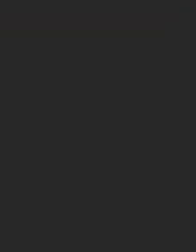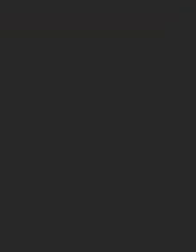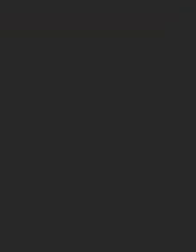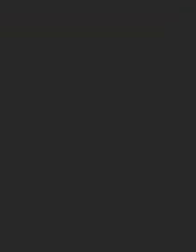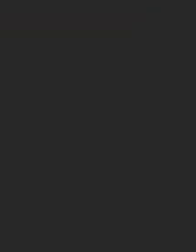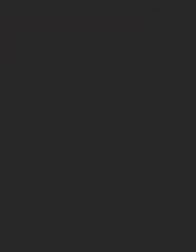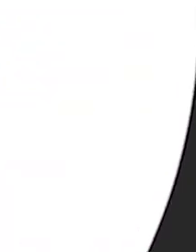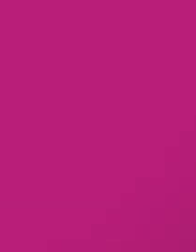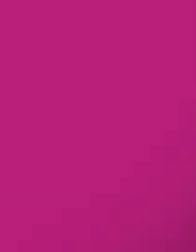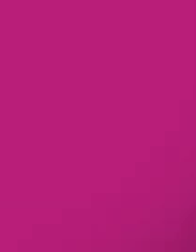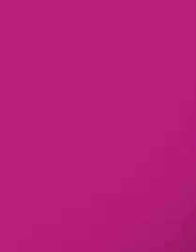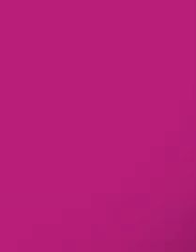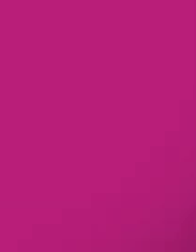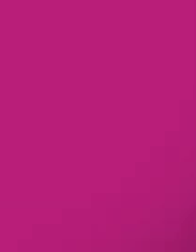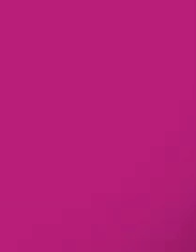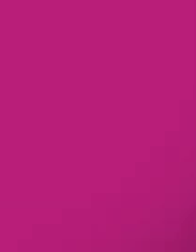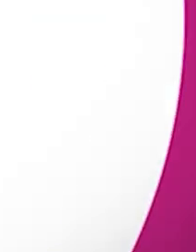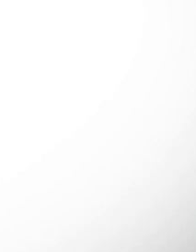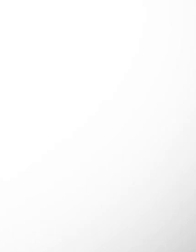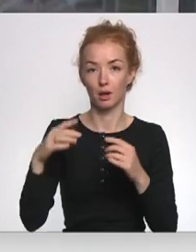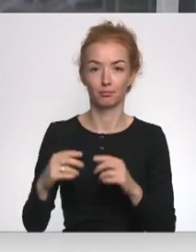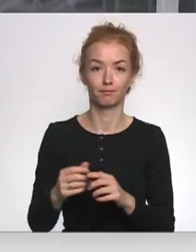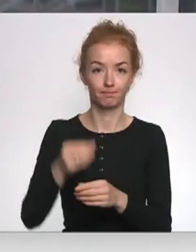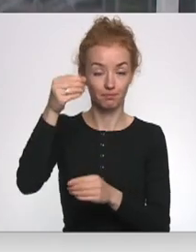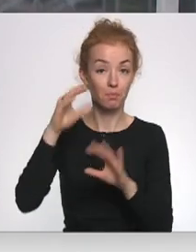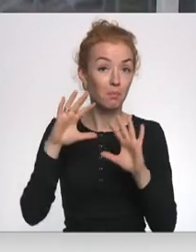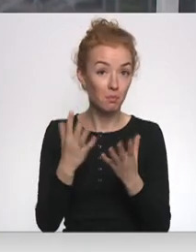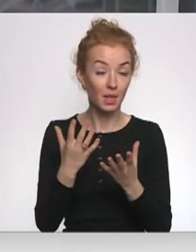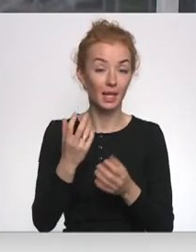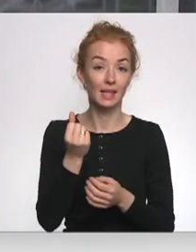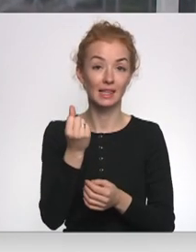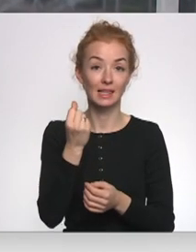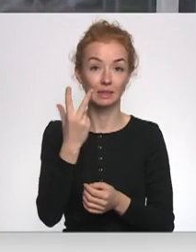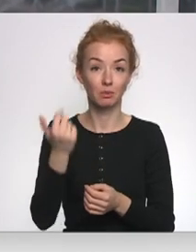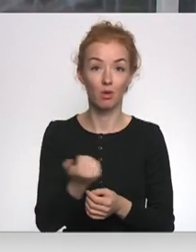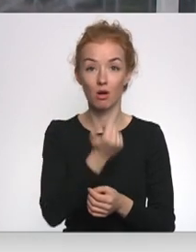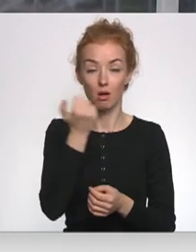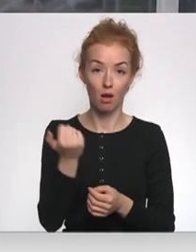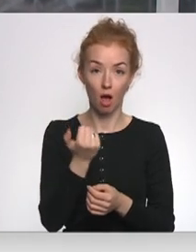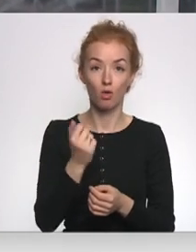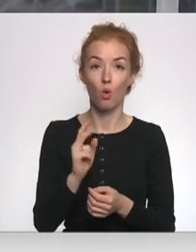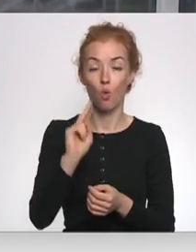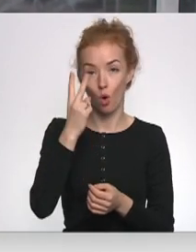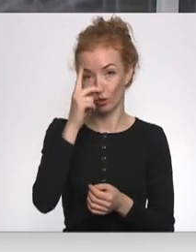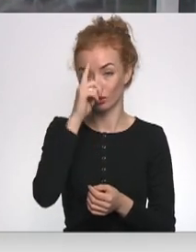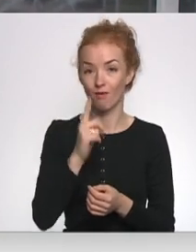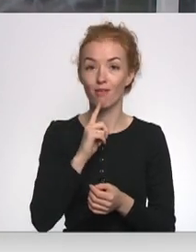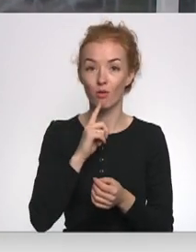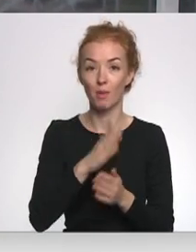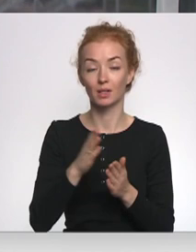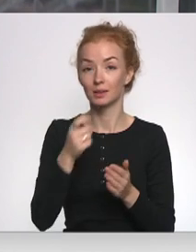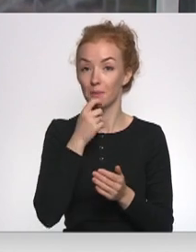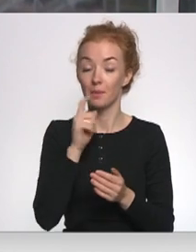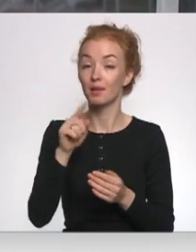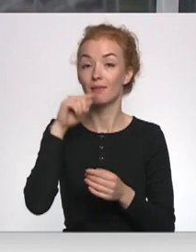Re, viss ēters ir te! Bet 13. Gadu septembra 2. svētdien Latvijā ir tēva